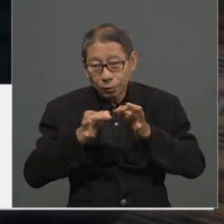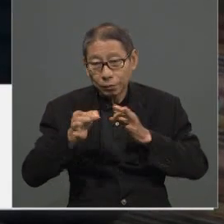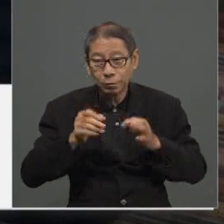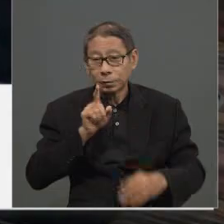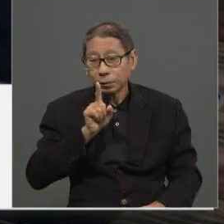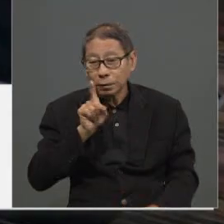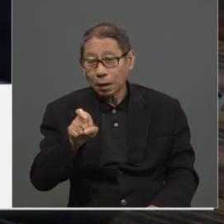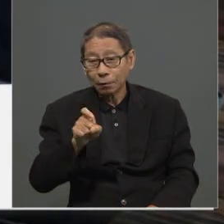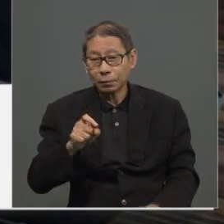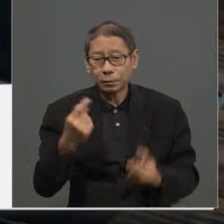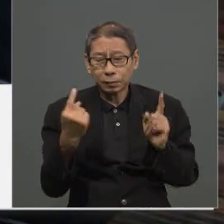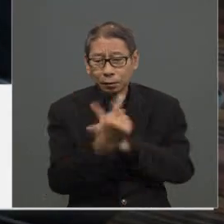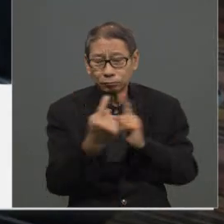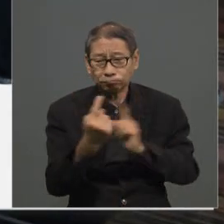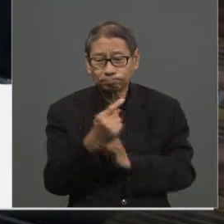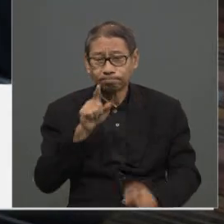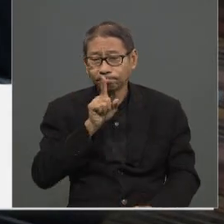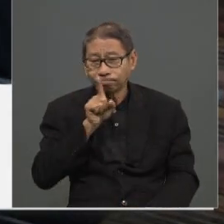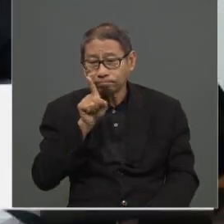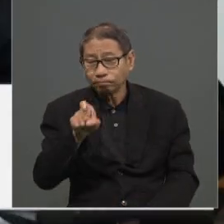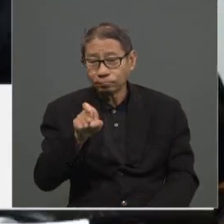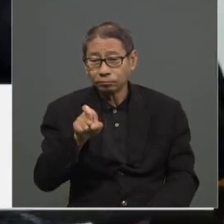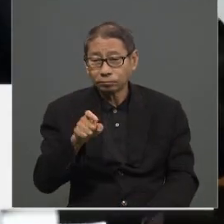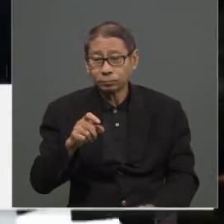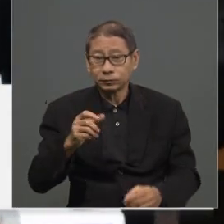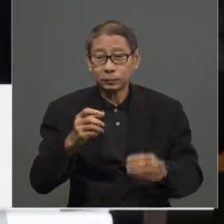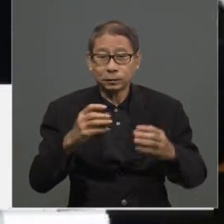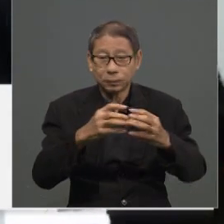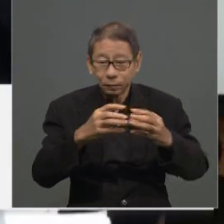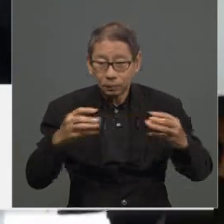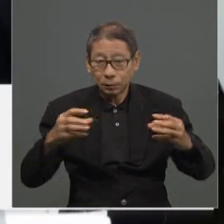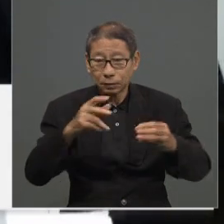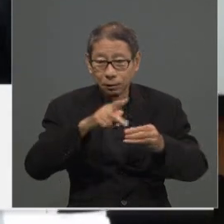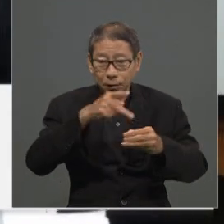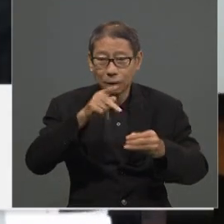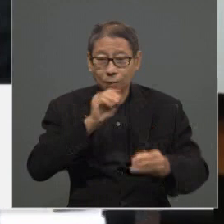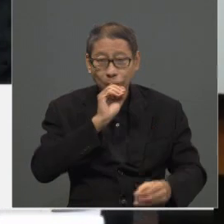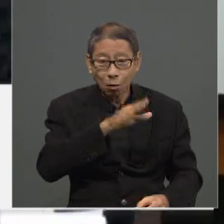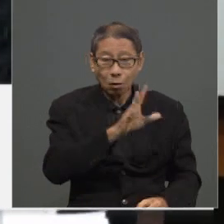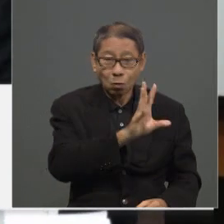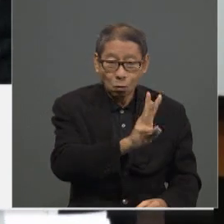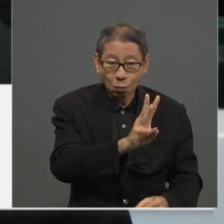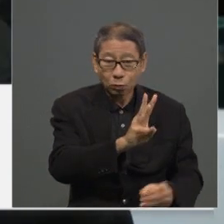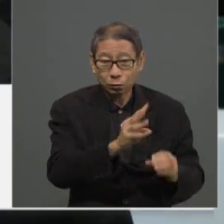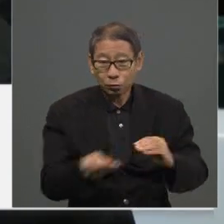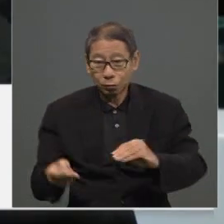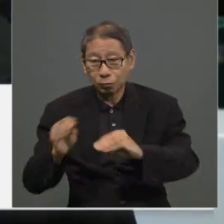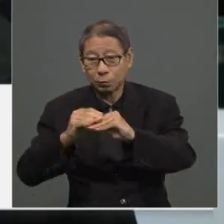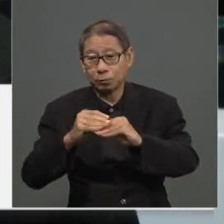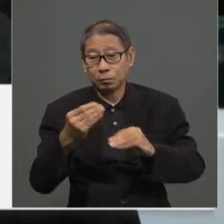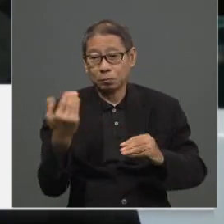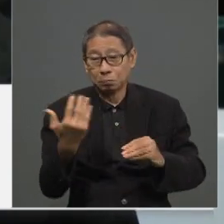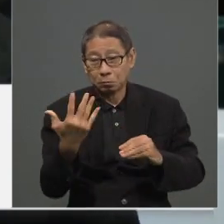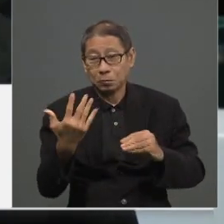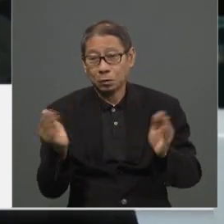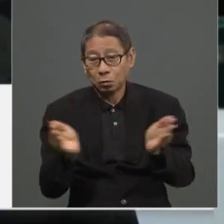บถามประเด็นที่สังคมก็เคลือบแคลงสงสัยอย่างเช่นเรื่องติดตั้งถังก๊าซแจ้งไว้6ติดตั้งจริง11และเชื่